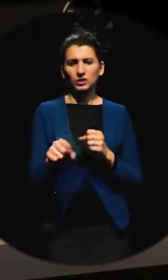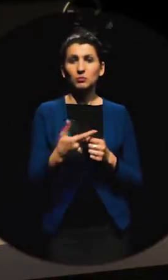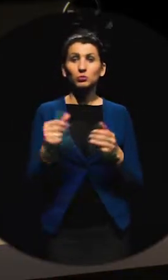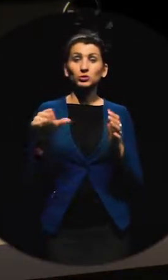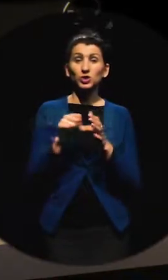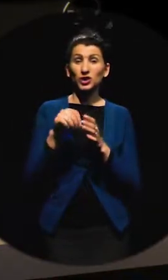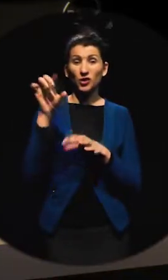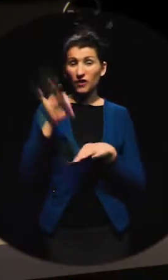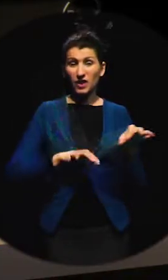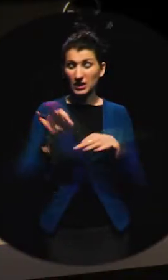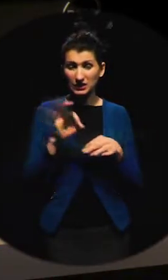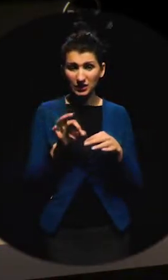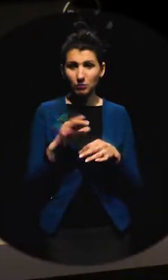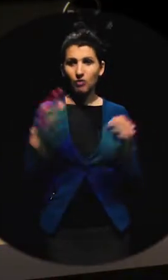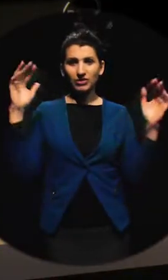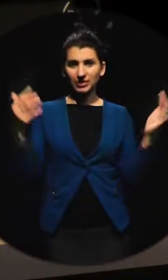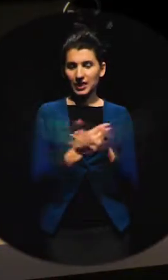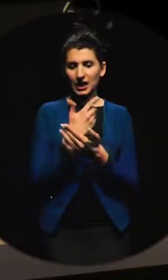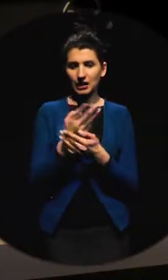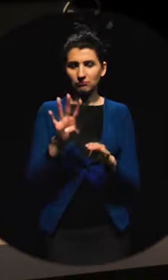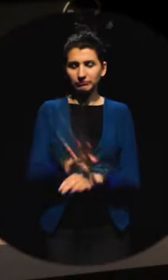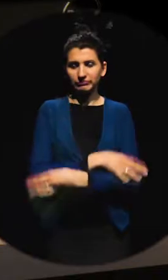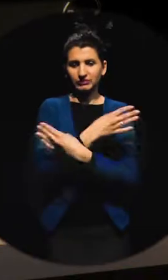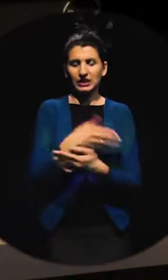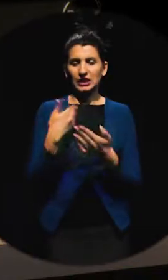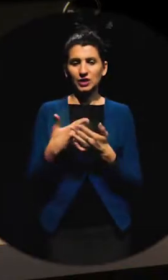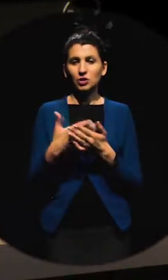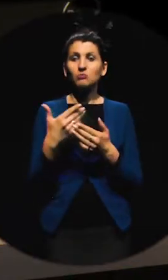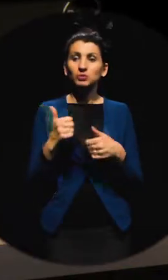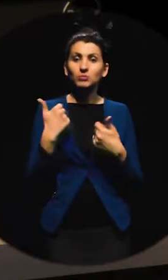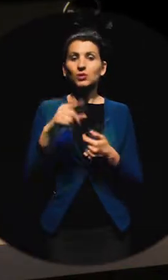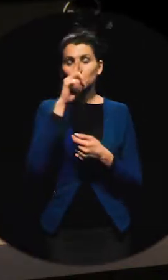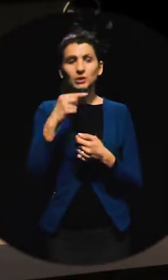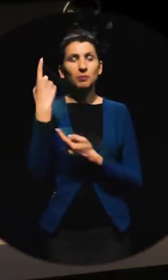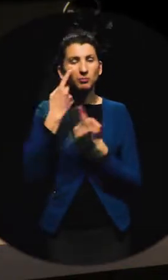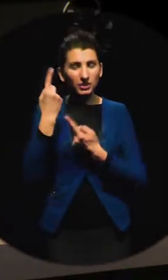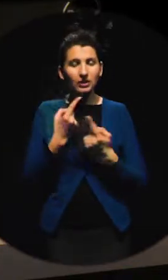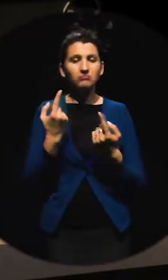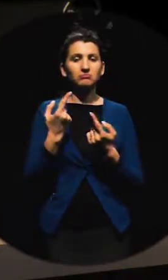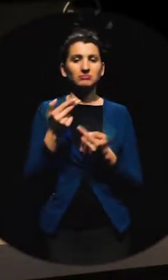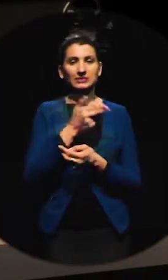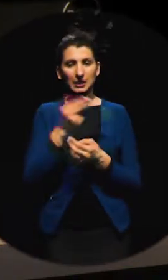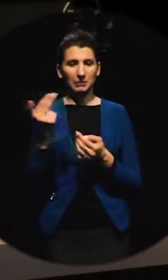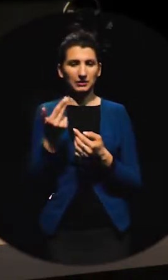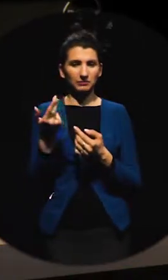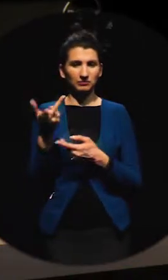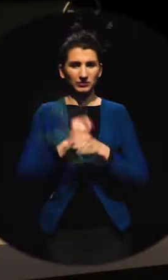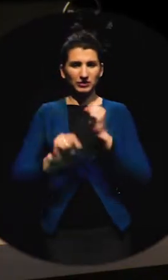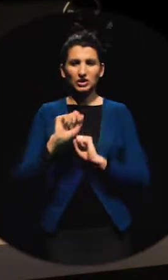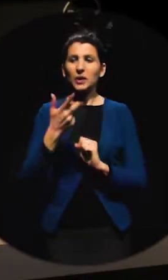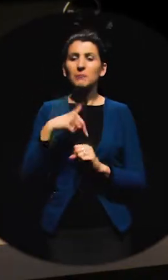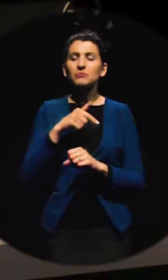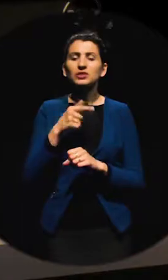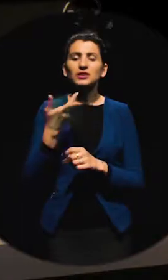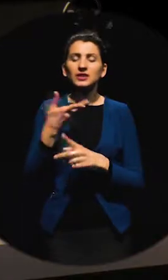tej konferencji miała zadziałać na zasadzie takiego bardzo mocnego gestu, pokazującego to, że nie zgadzamy się również